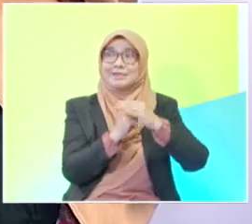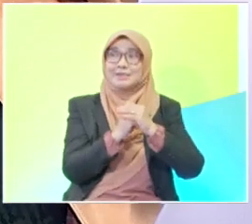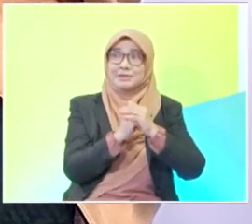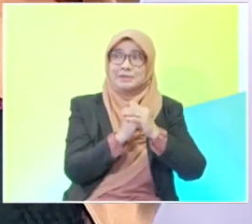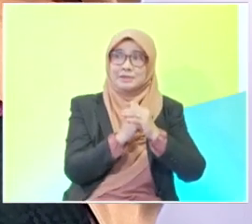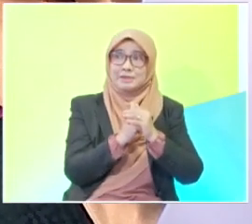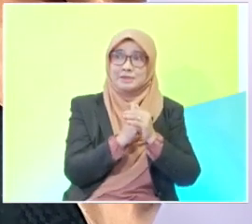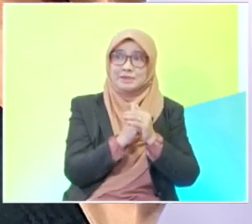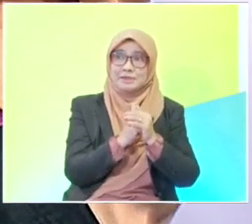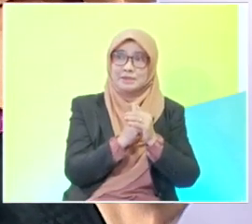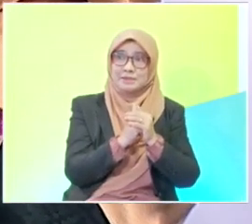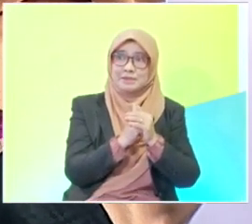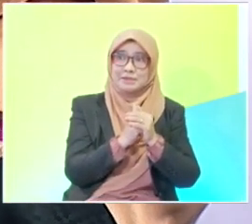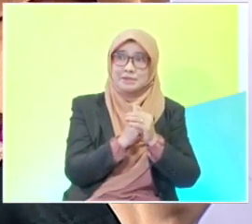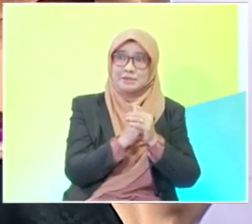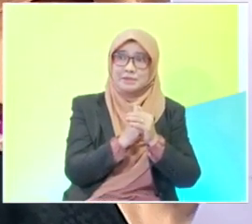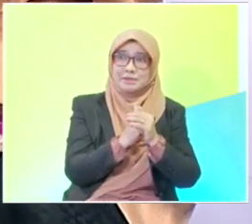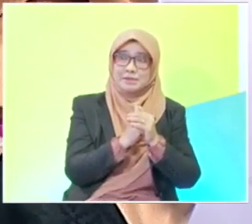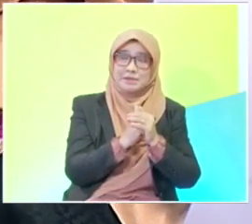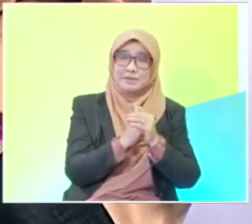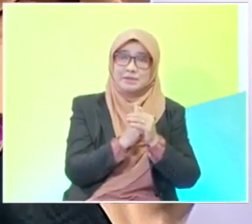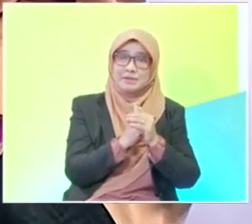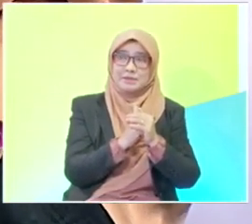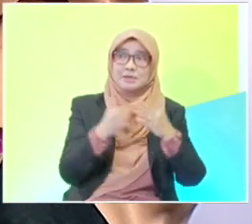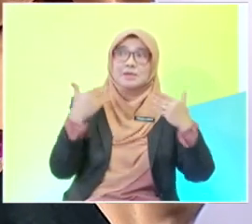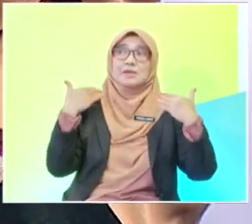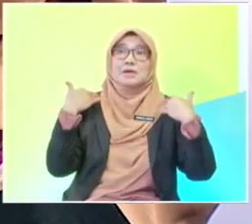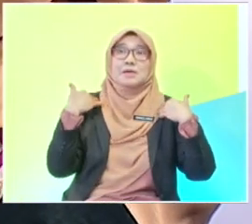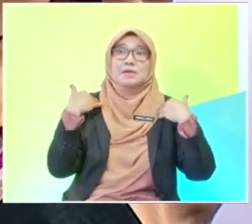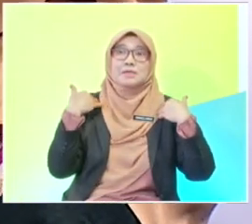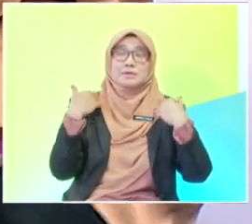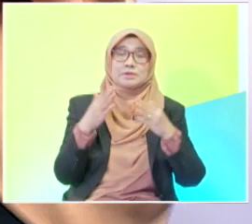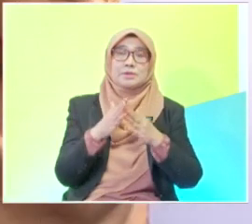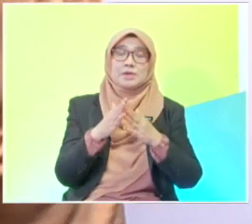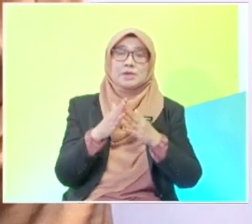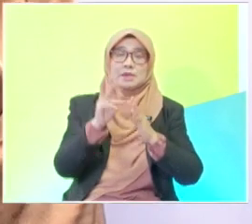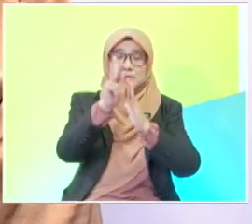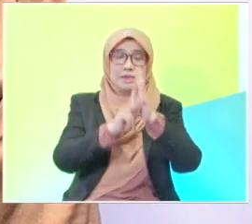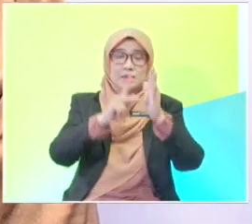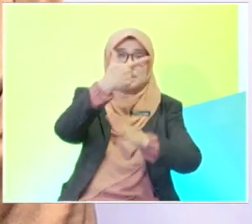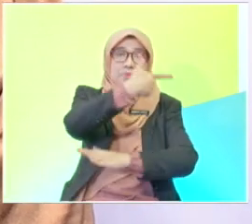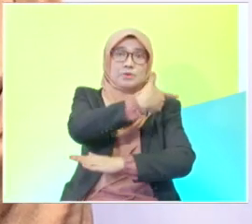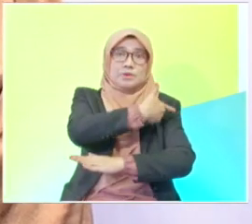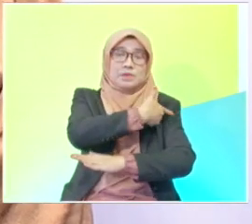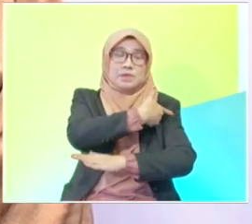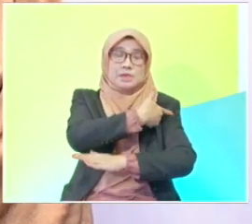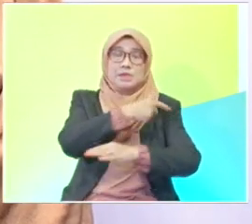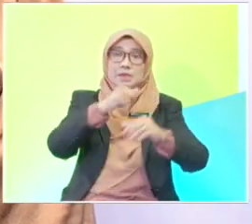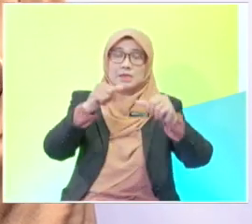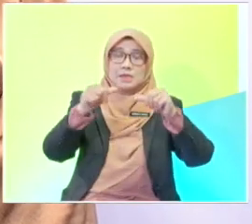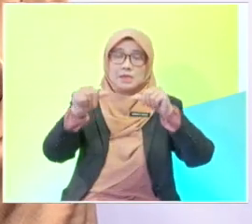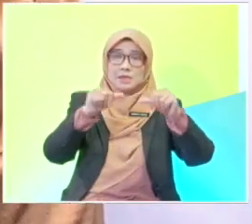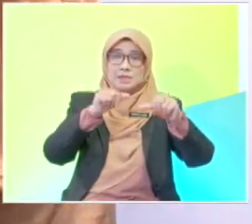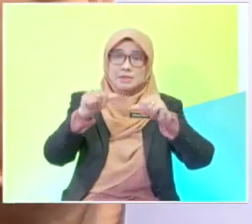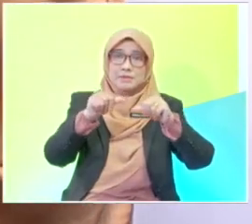Hanif boleh ikut cikgu. Okey, K ni dia ada dua keimunan aktif. So dekat sini kita boleh lukis huruf